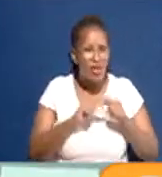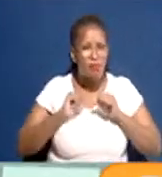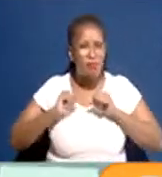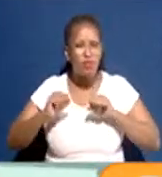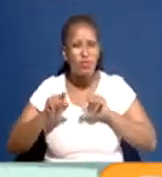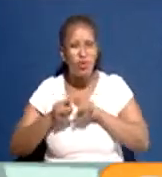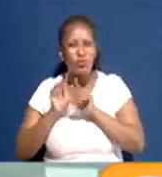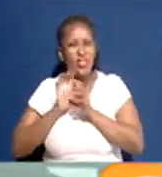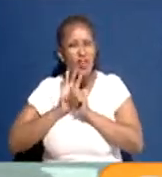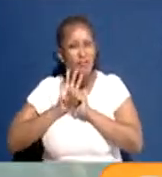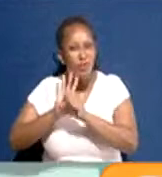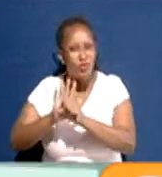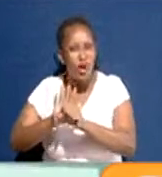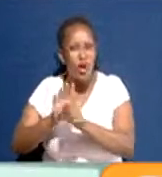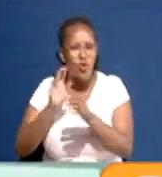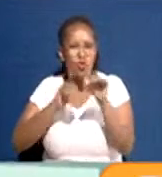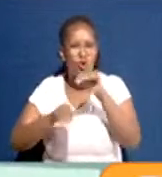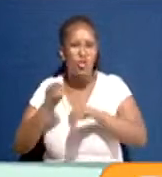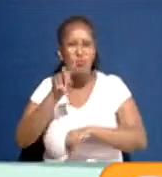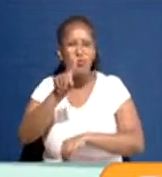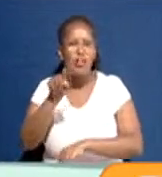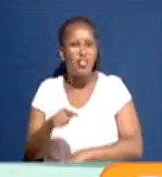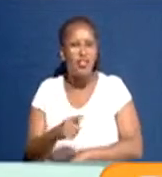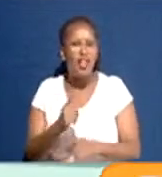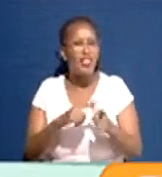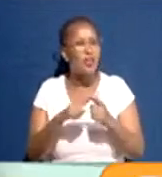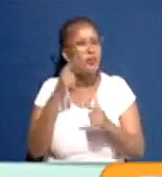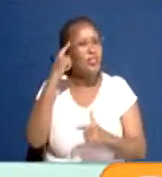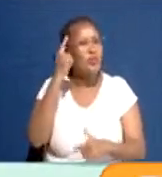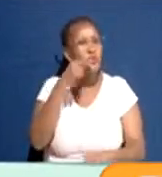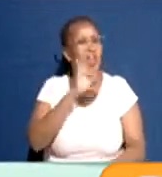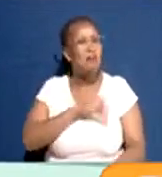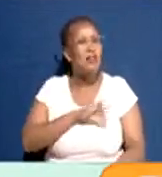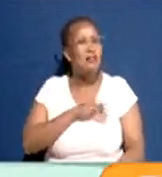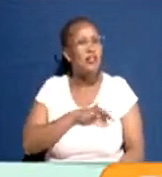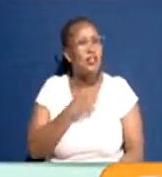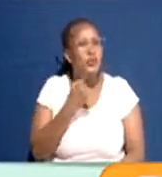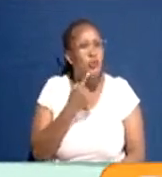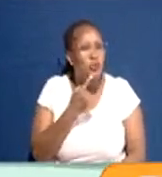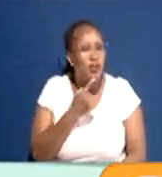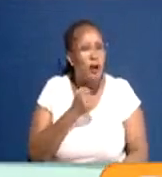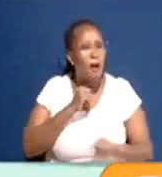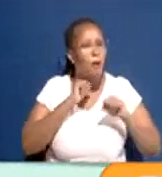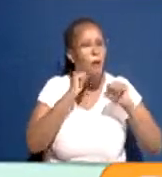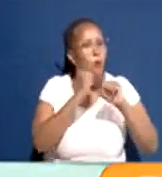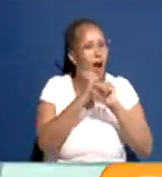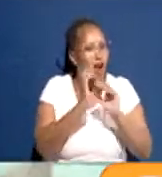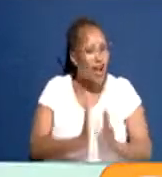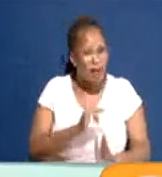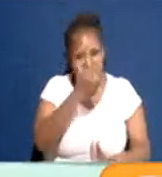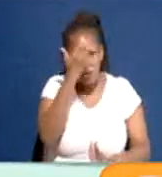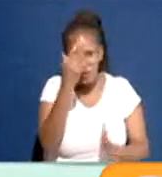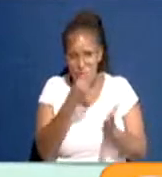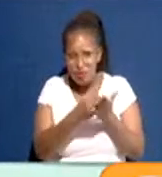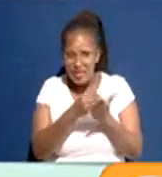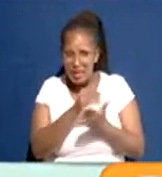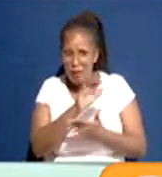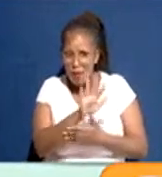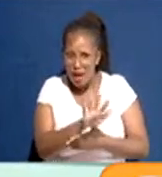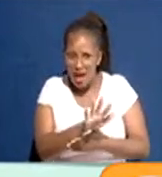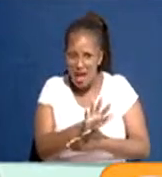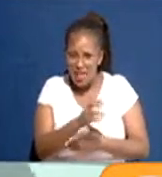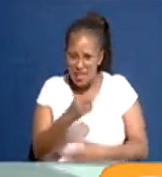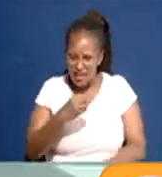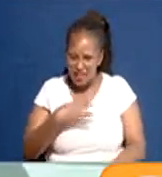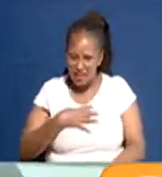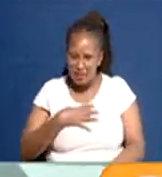nini? 1000. Mwenye amefaulu ni nani? Si mfanyikazi. Kwa sababu ile pesa yake ya